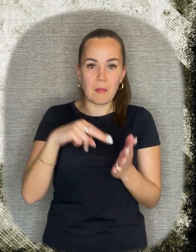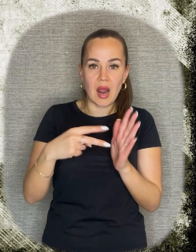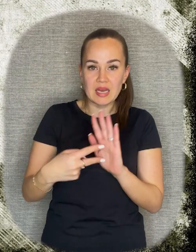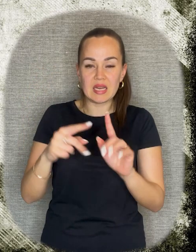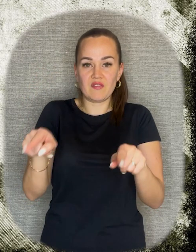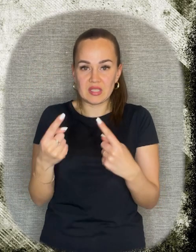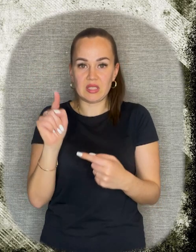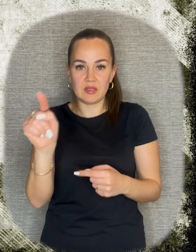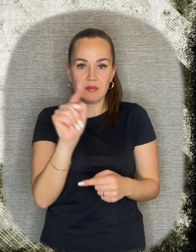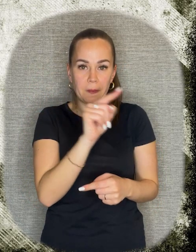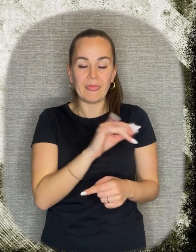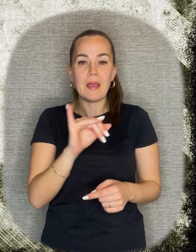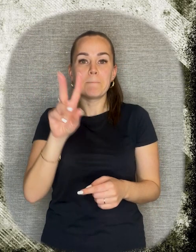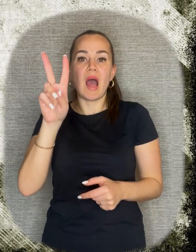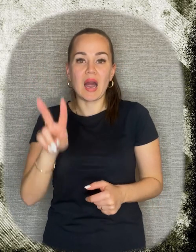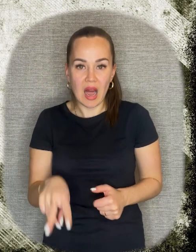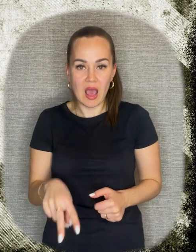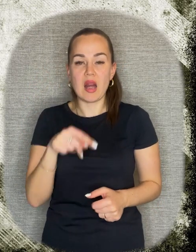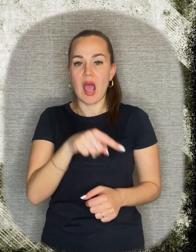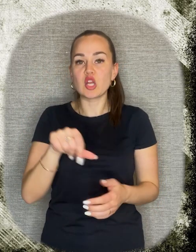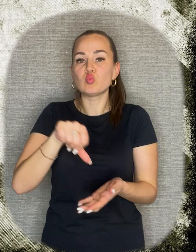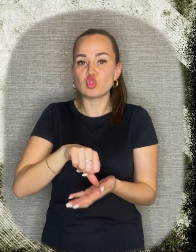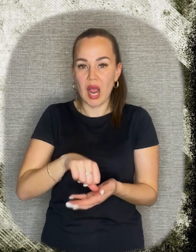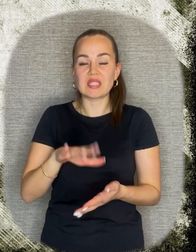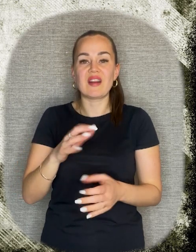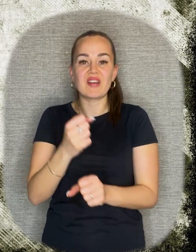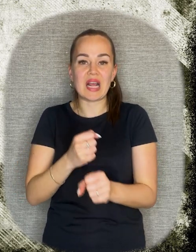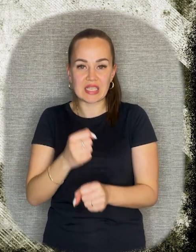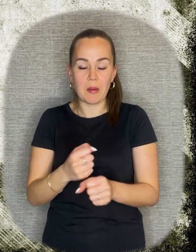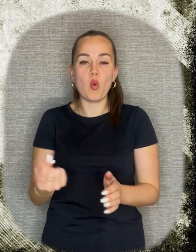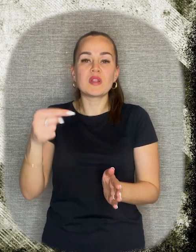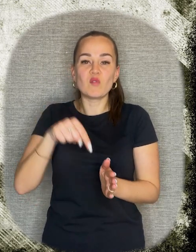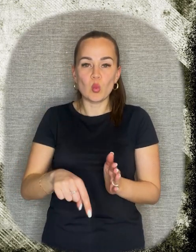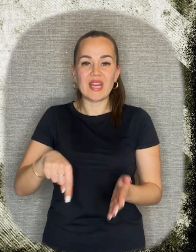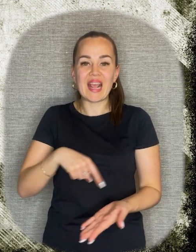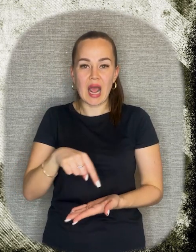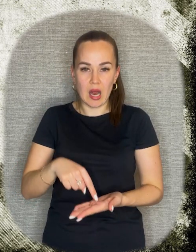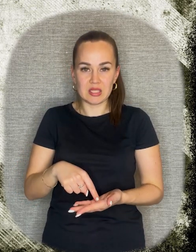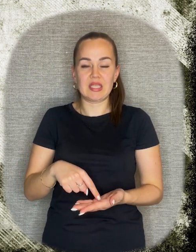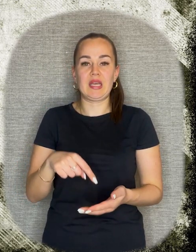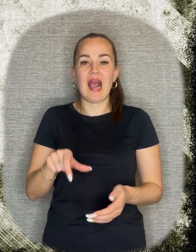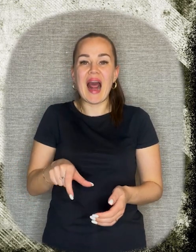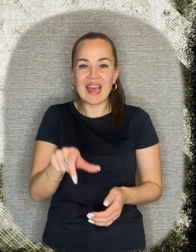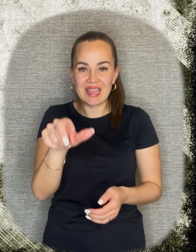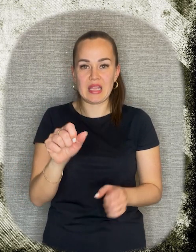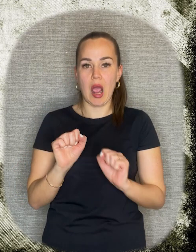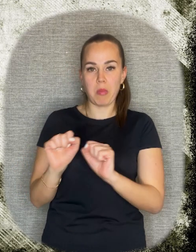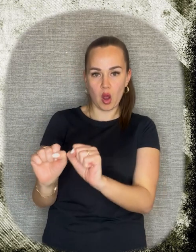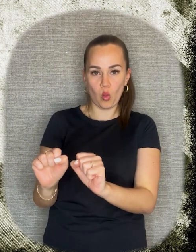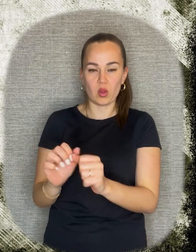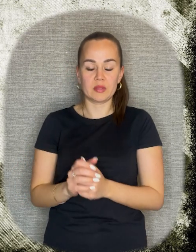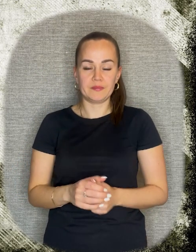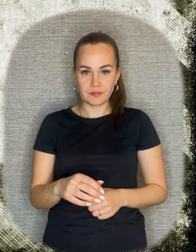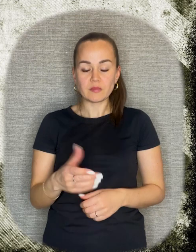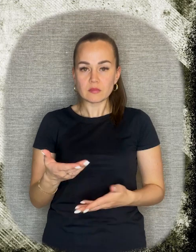ещё планируя восстановление города параллельно с этим участвуют в разработки внутригородских линий